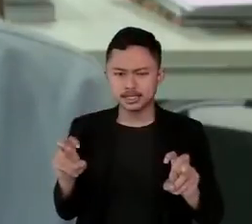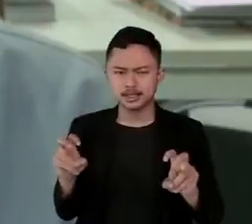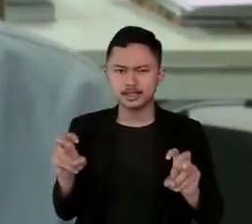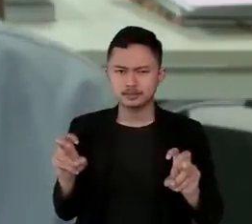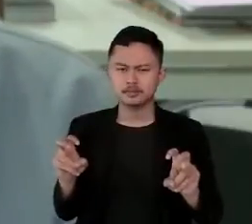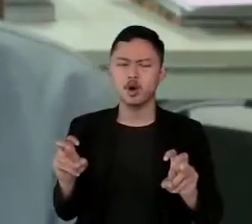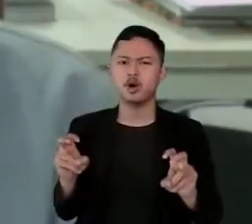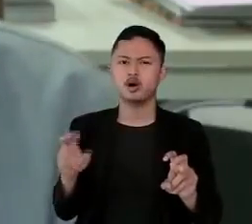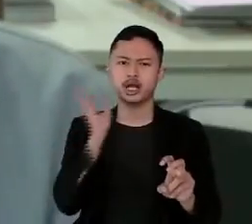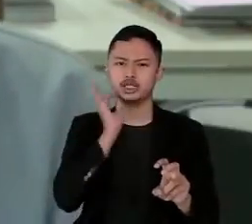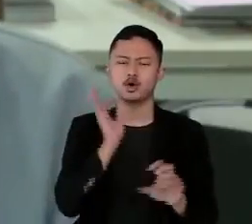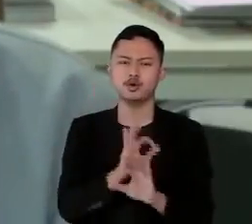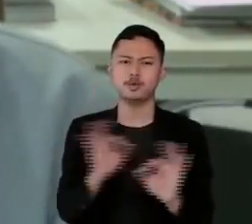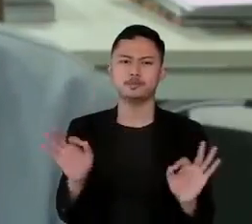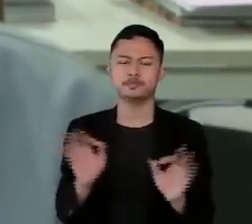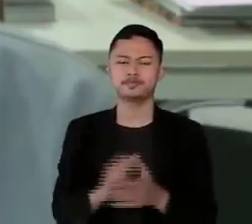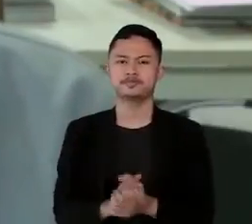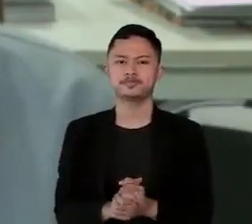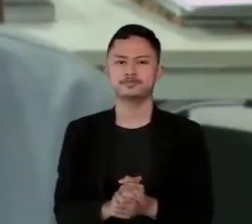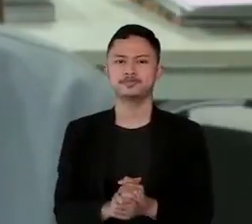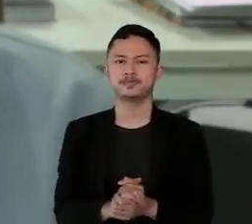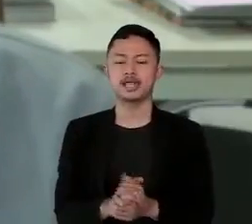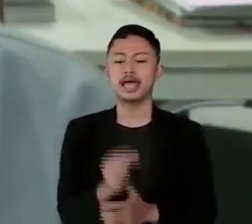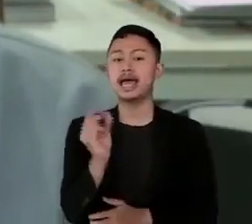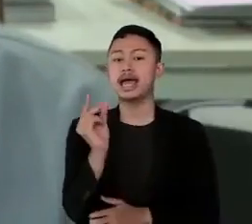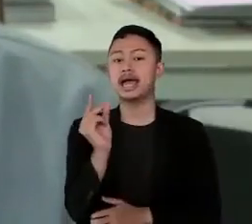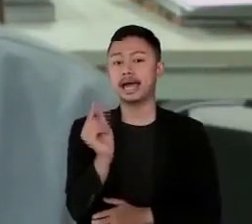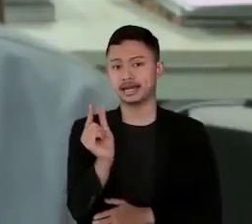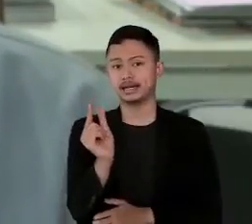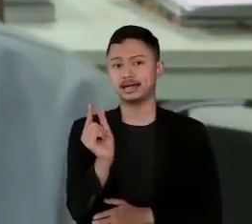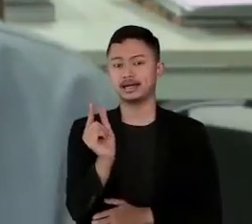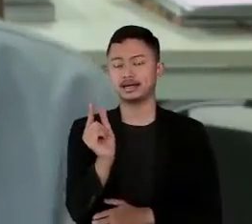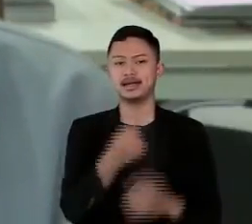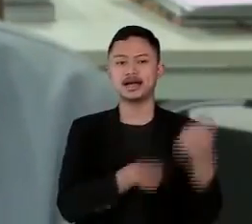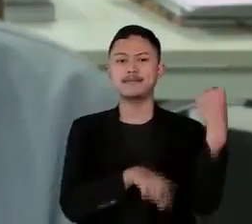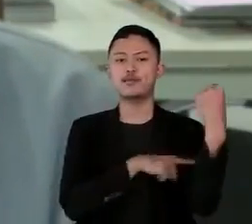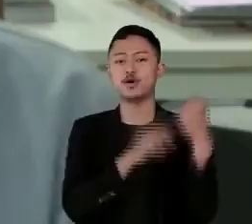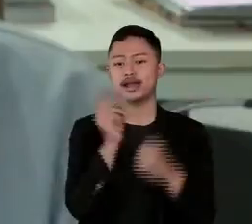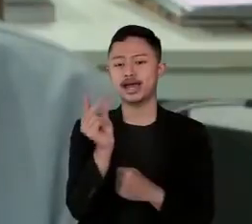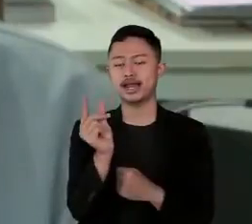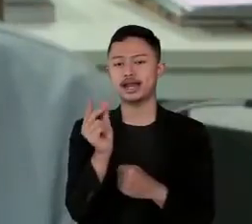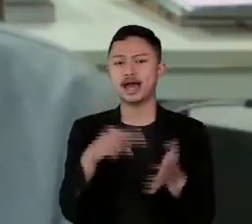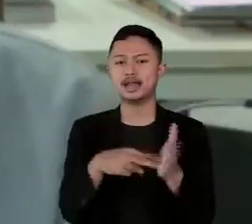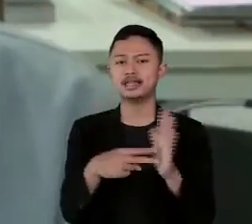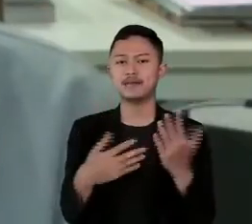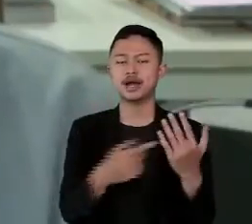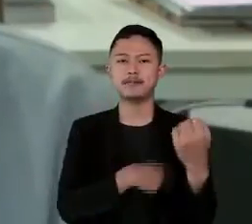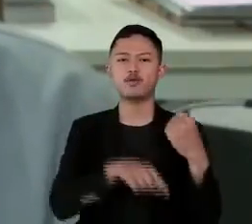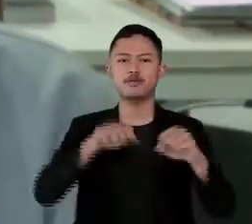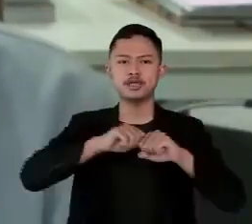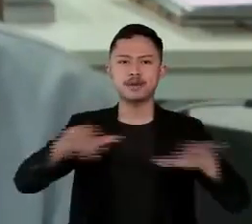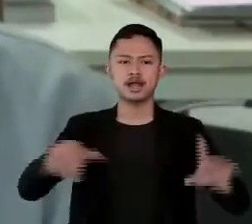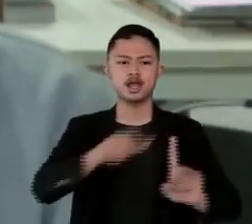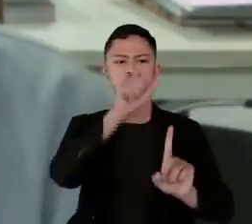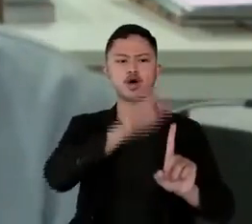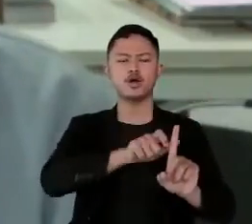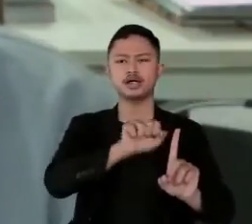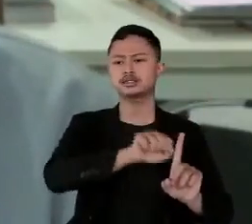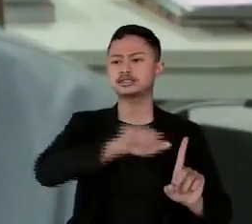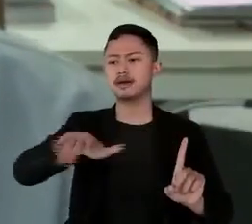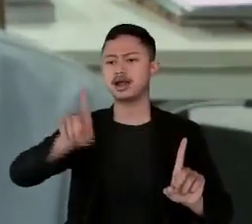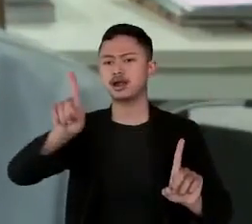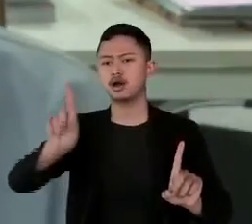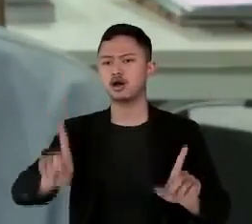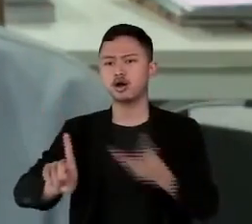er Nur atau reproduksi number jadi Kemampuan suatu virus menular dari satu orang ke orang lain itu Kalau